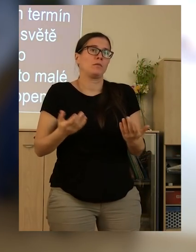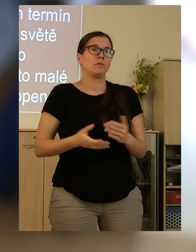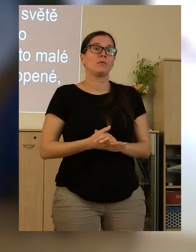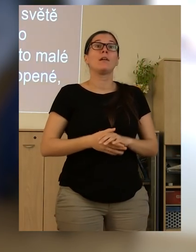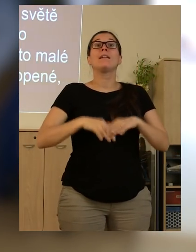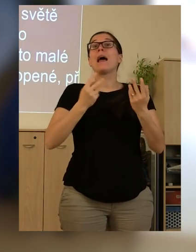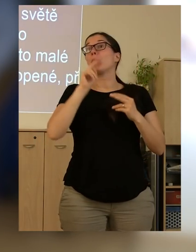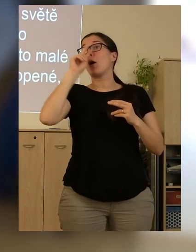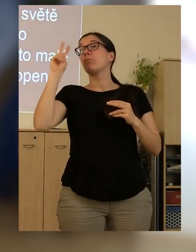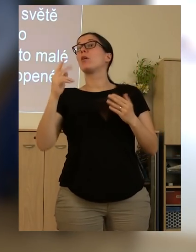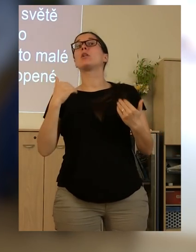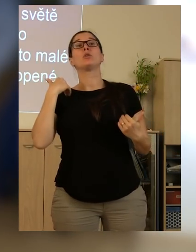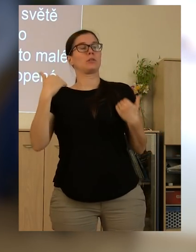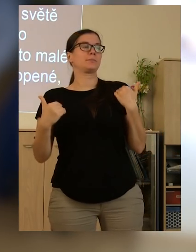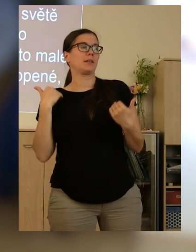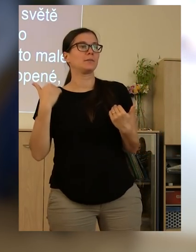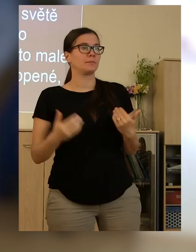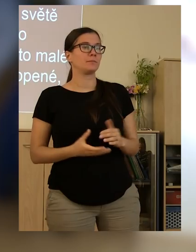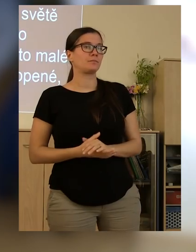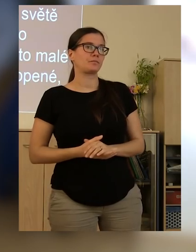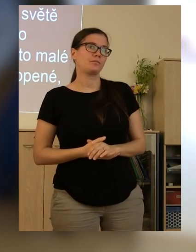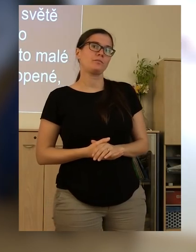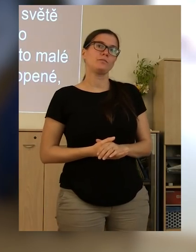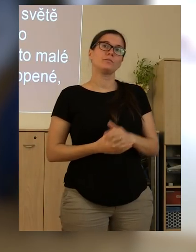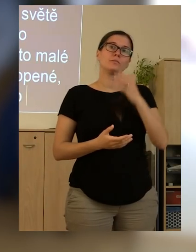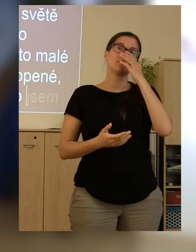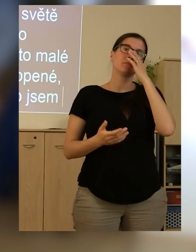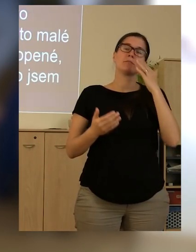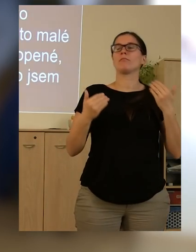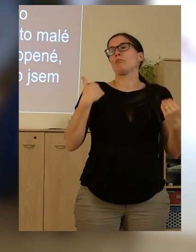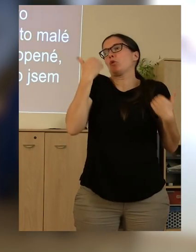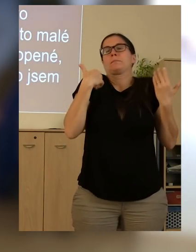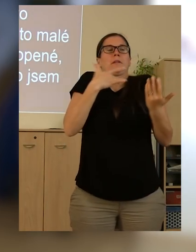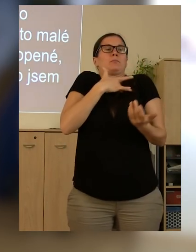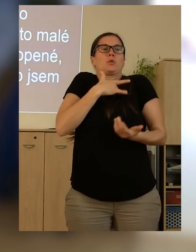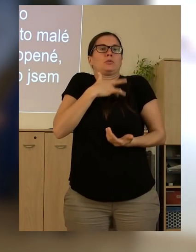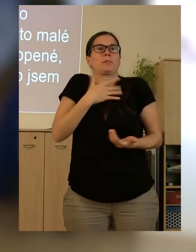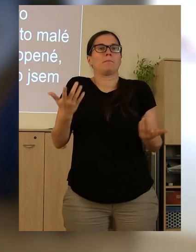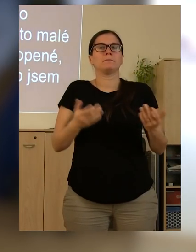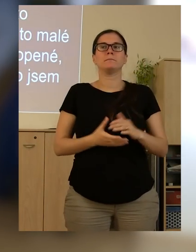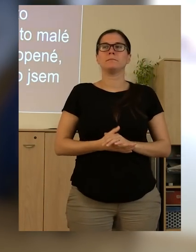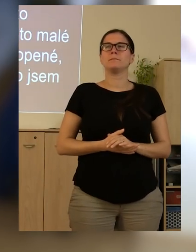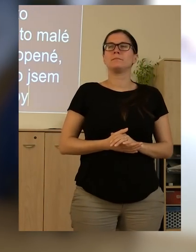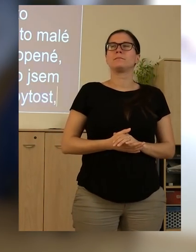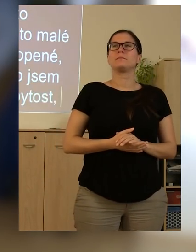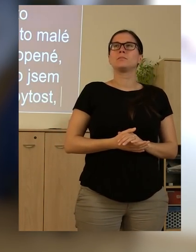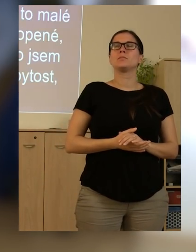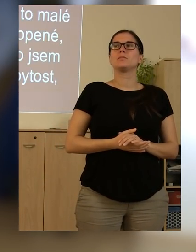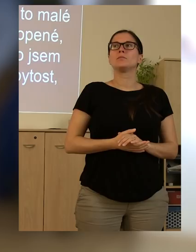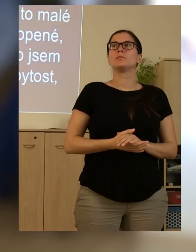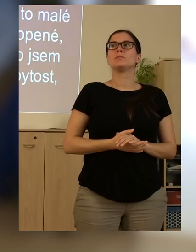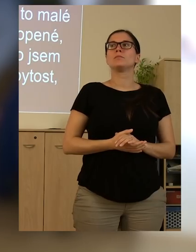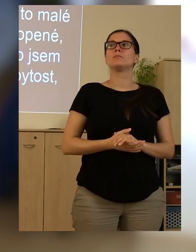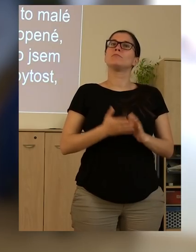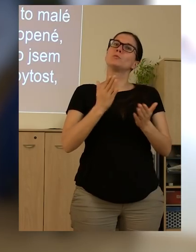anebo jsem dospělý člověk, dospělá bytost, tvor, který stojí